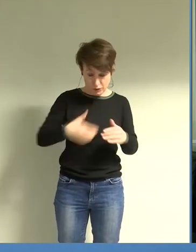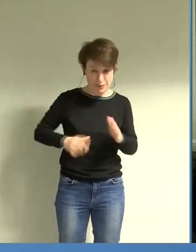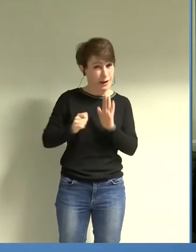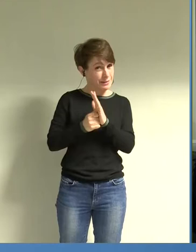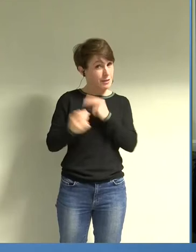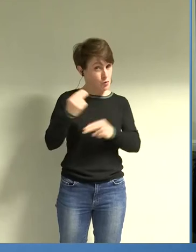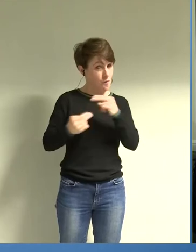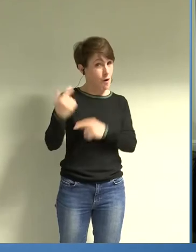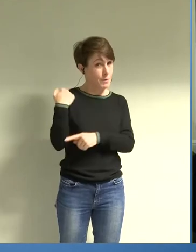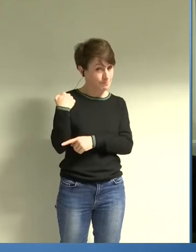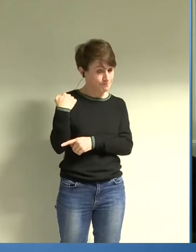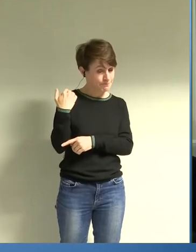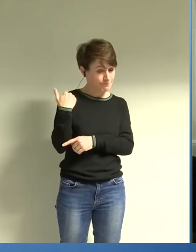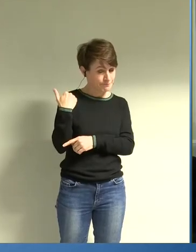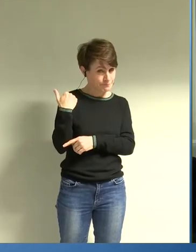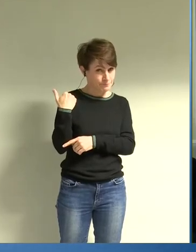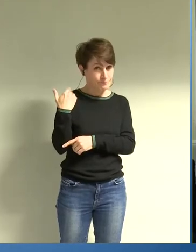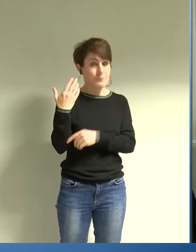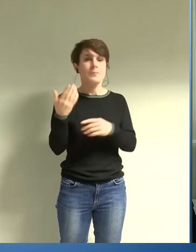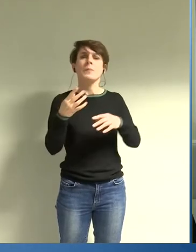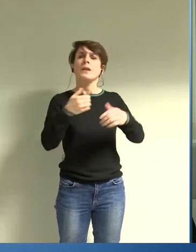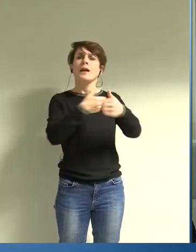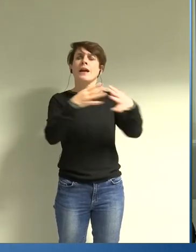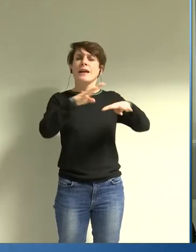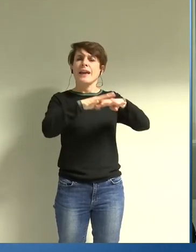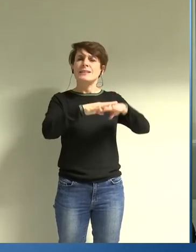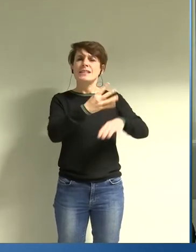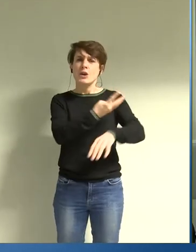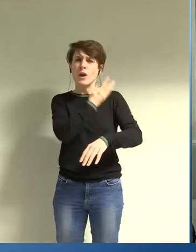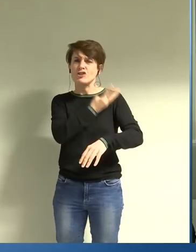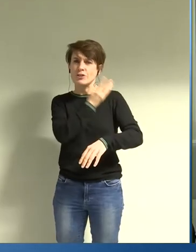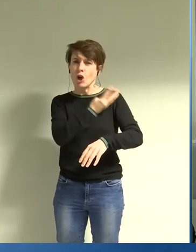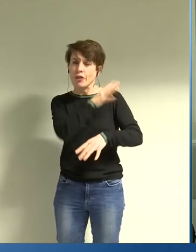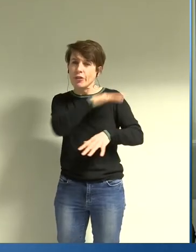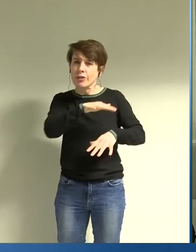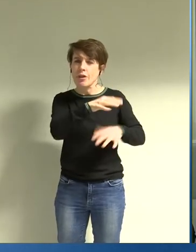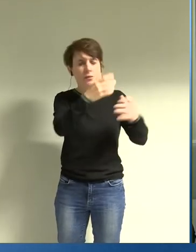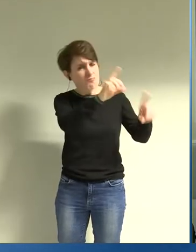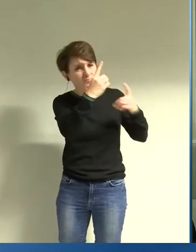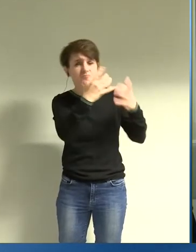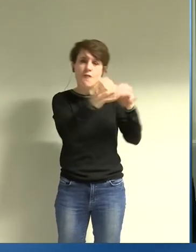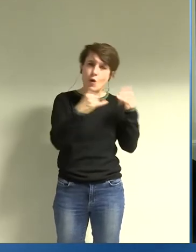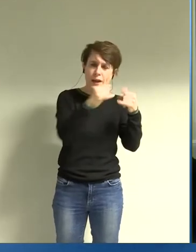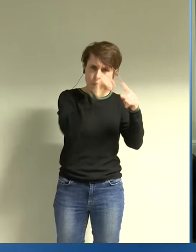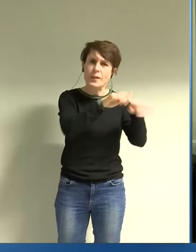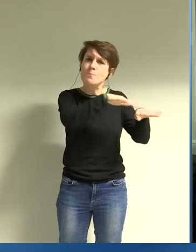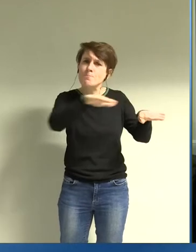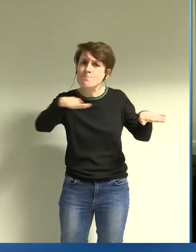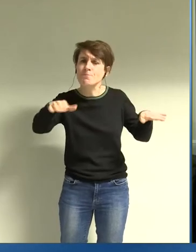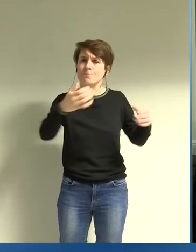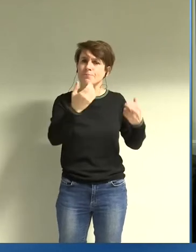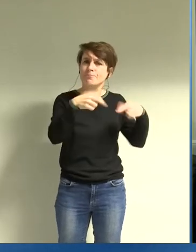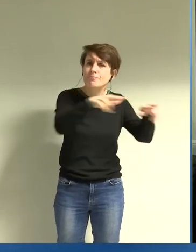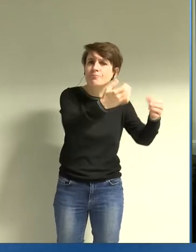été rappelé la demande des habitants du secteur washington d'une réunion sur le stationnement votre adjointe et d'ailleurs au